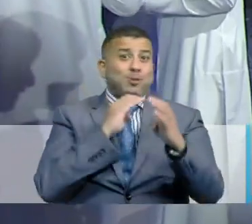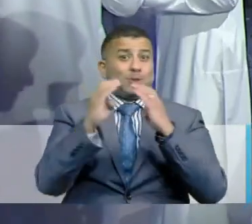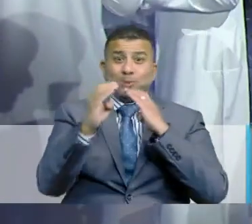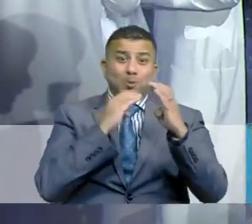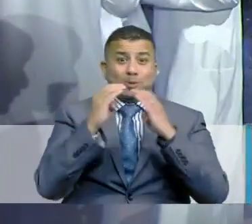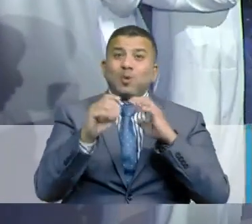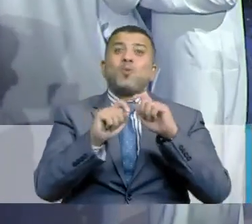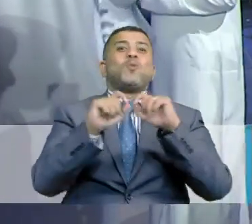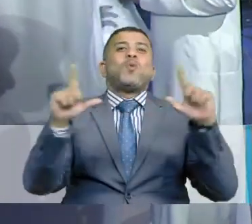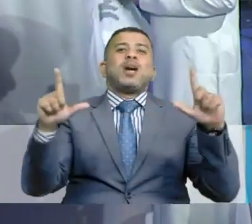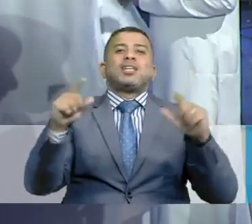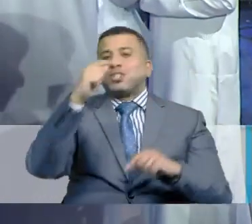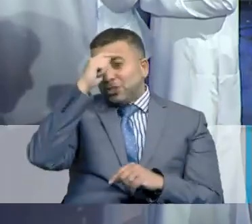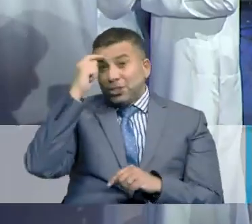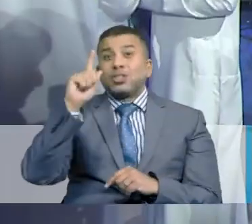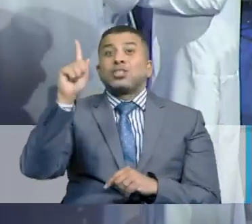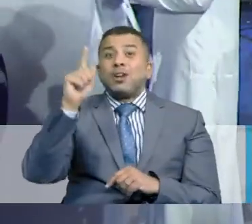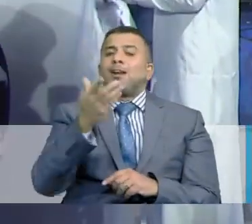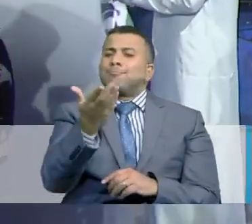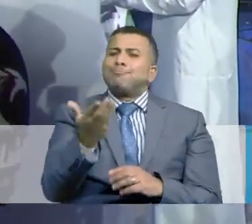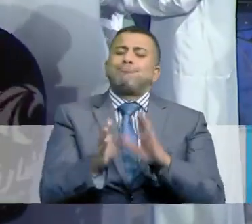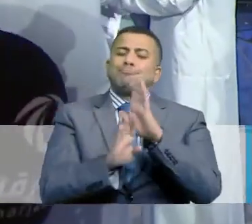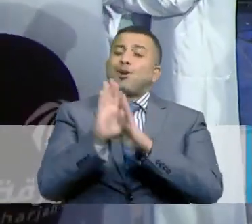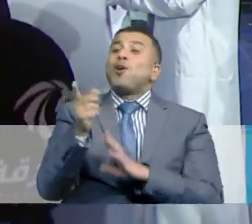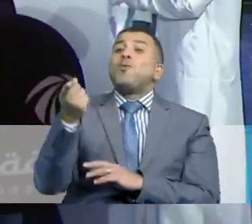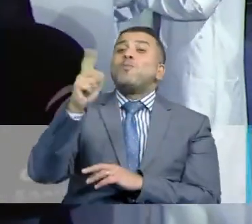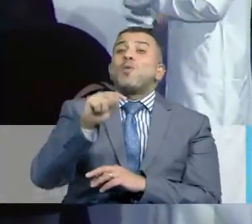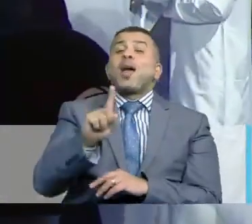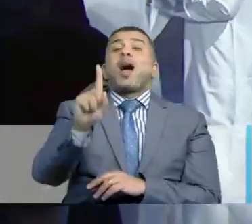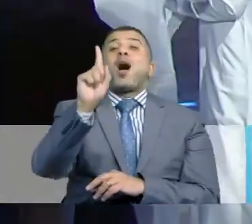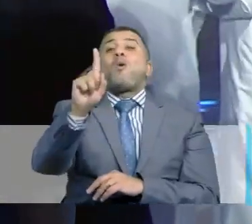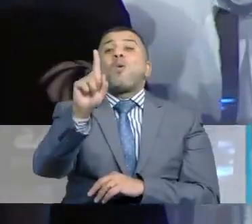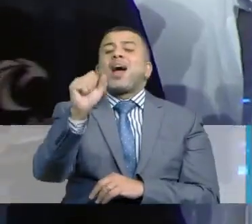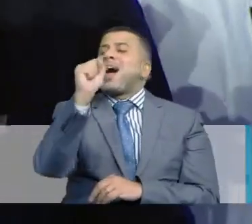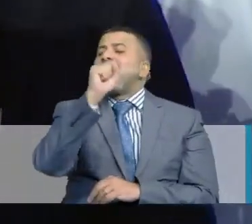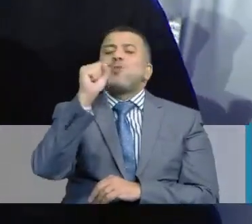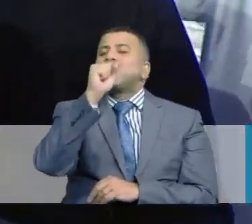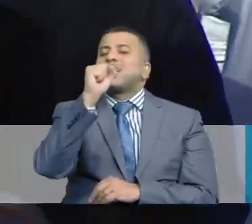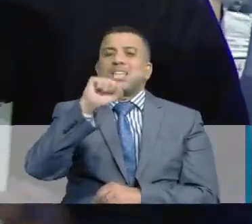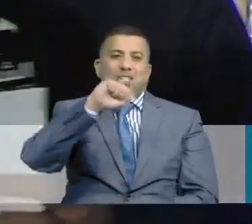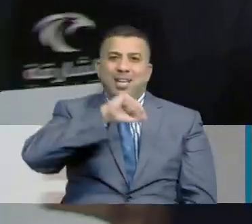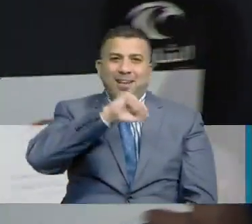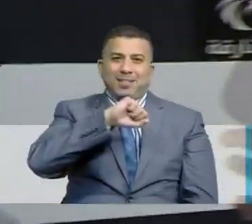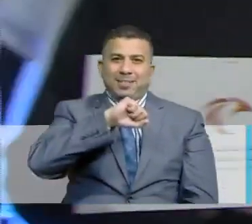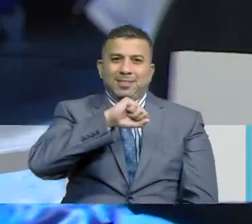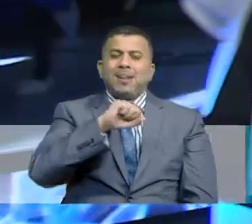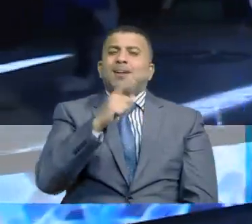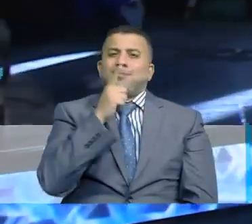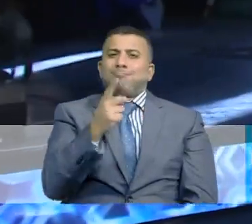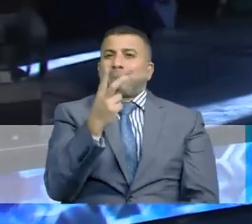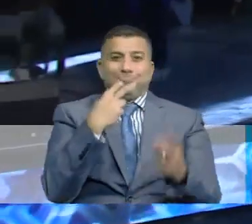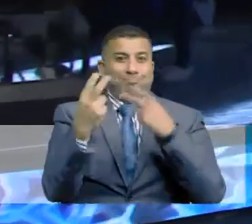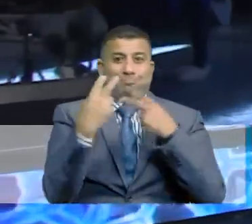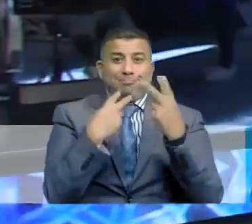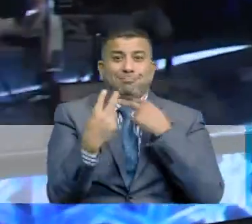الوافية والكافية، وبإذن الله نتمنى لكم التوفيق يوم غد إن شاء الله في أولى سهرات منشد الشارقة. إذن مشاهدين الكرام،